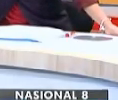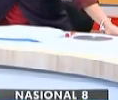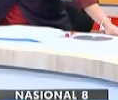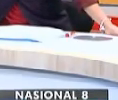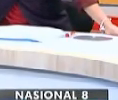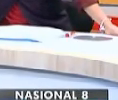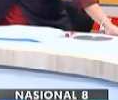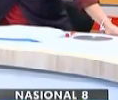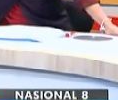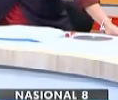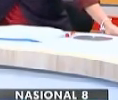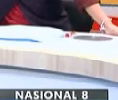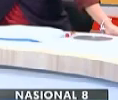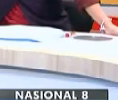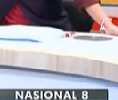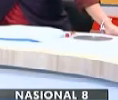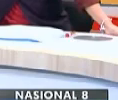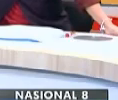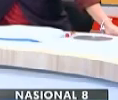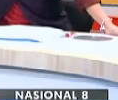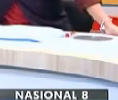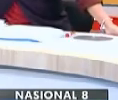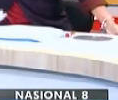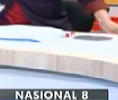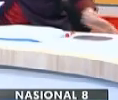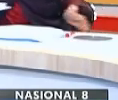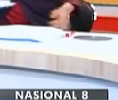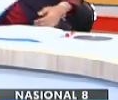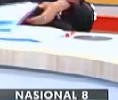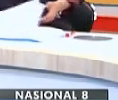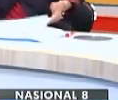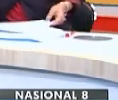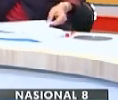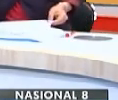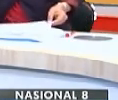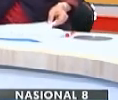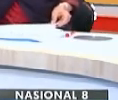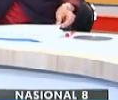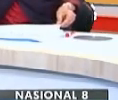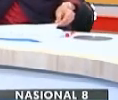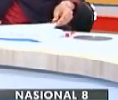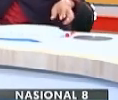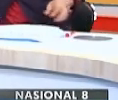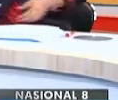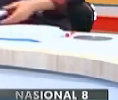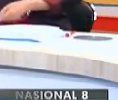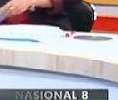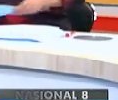bersama Syuhaida Arifin. Dengan itu, Assalamualaikum dan salam sehati sejiwa. Teruskan, Syuhaida.